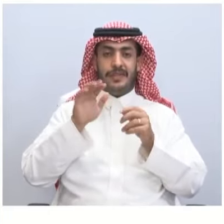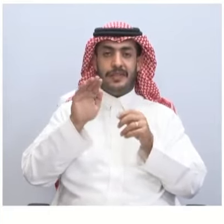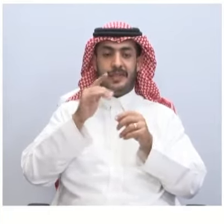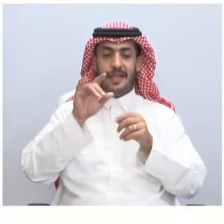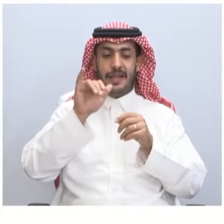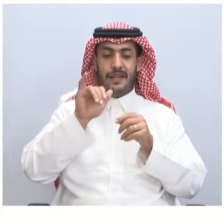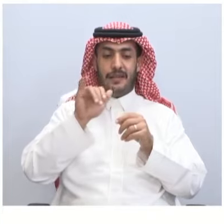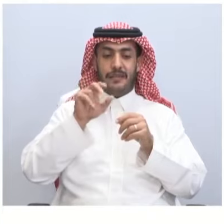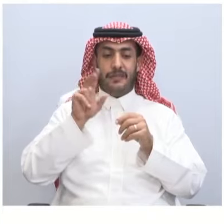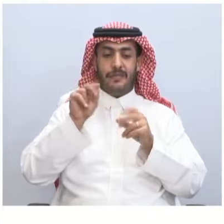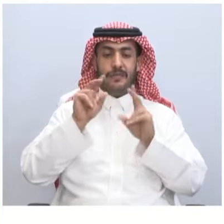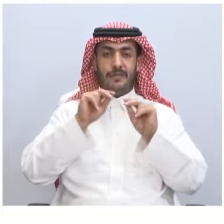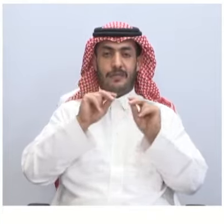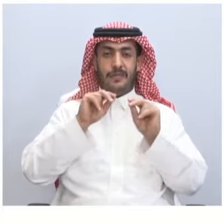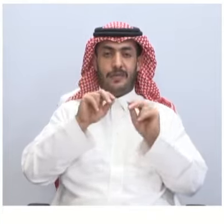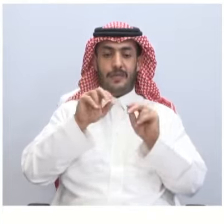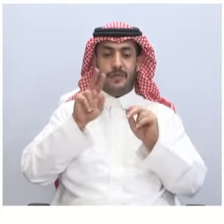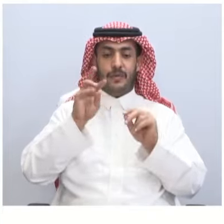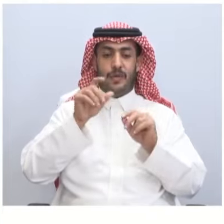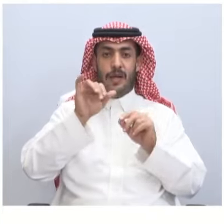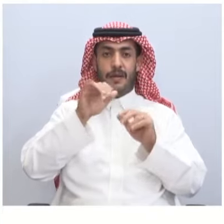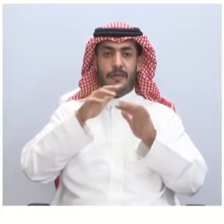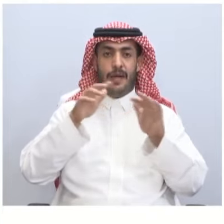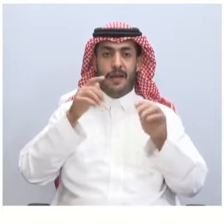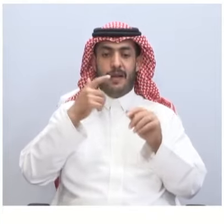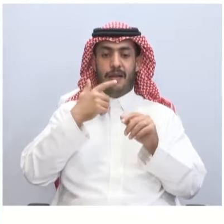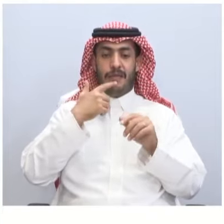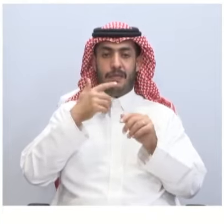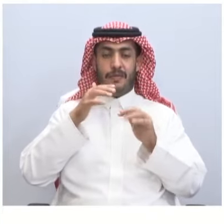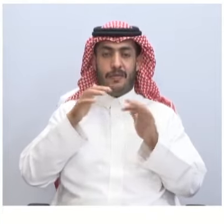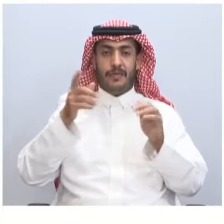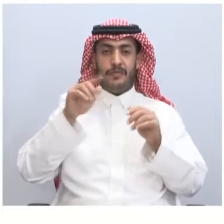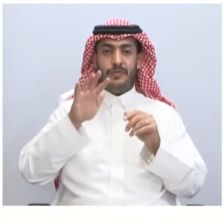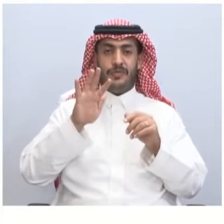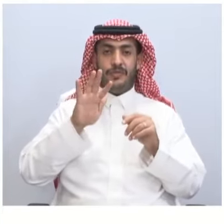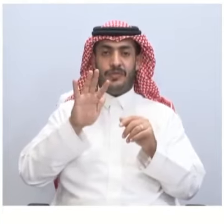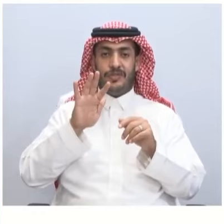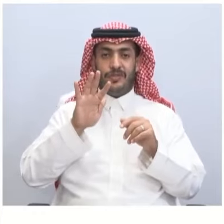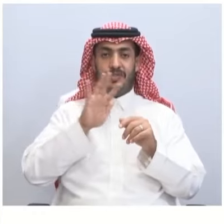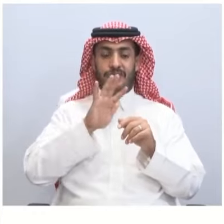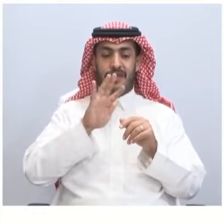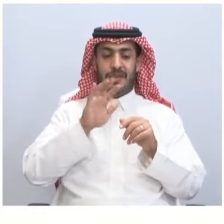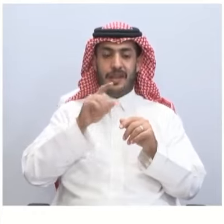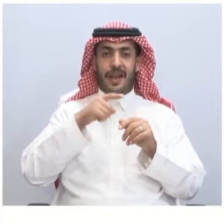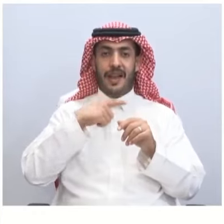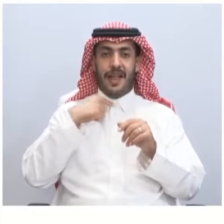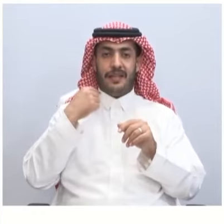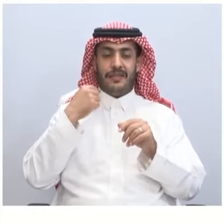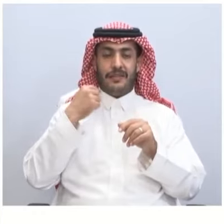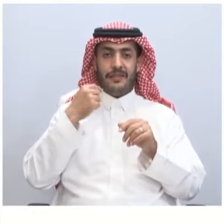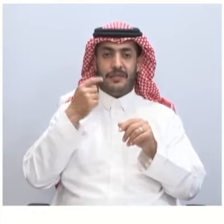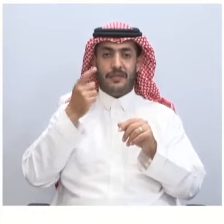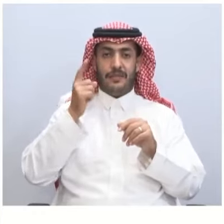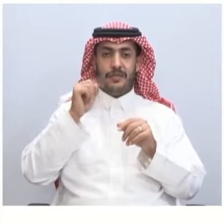مجلس مثل سهول تهامه في البحر الاحمر والسهول الشرقيه سهول الاحساء